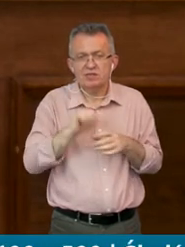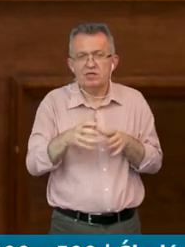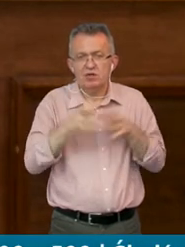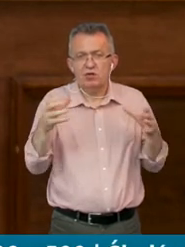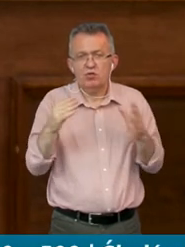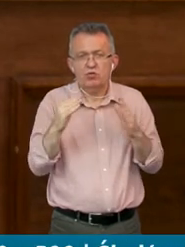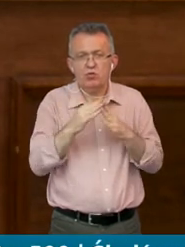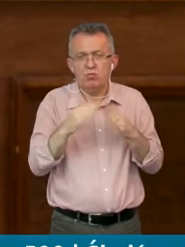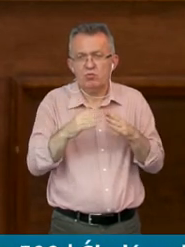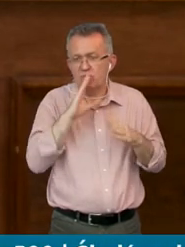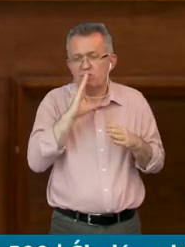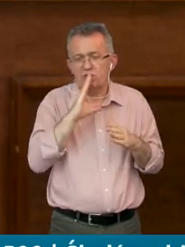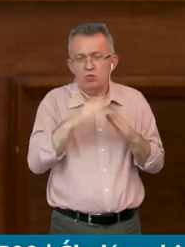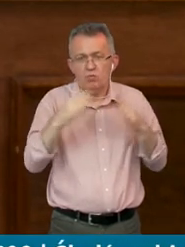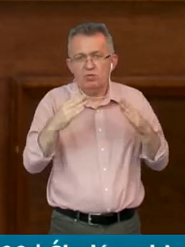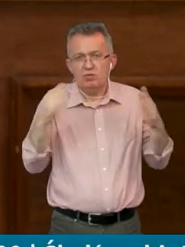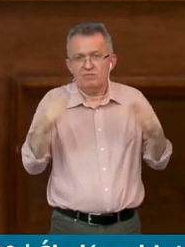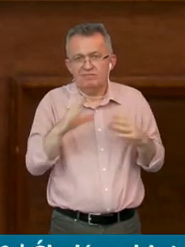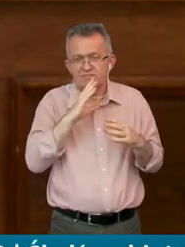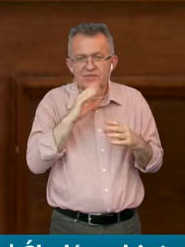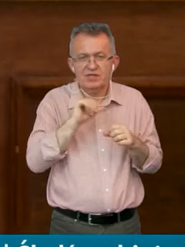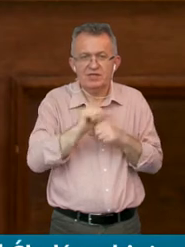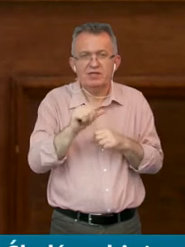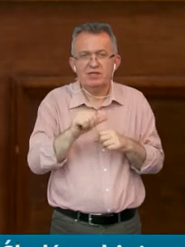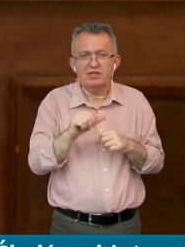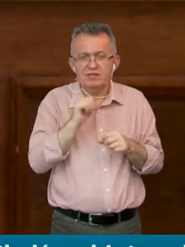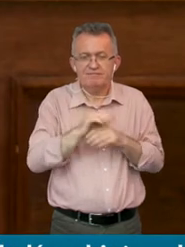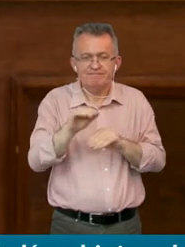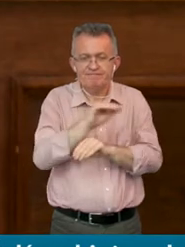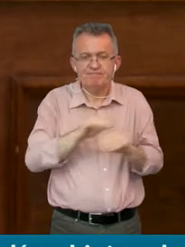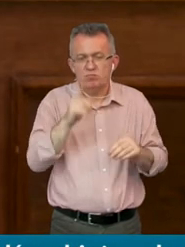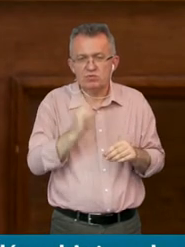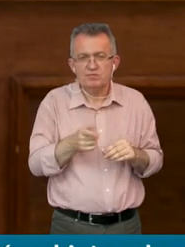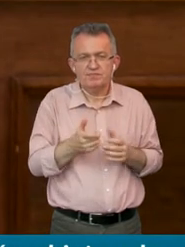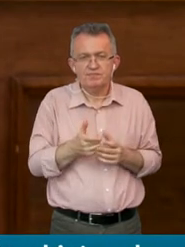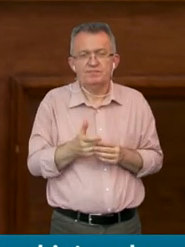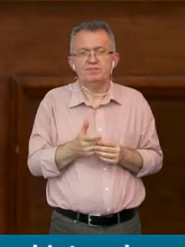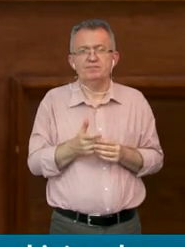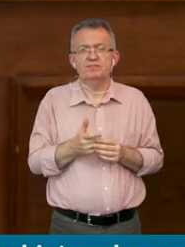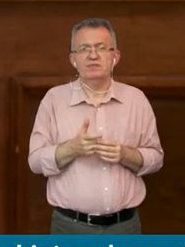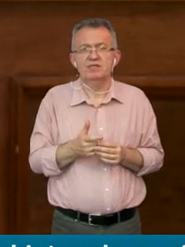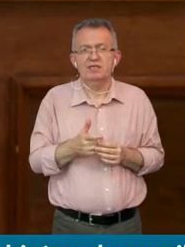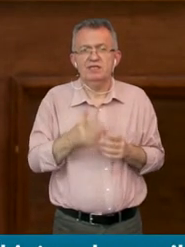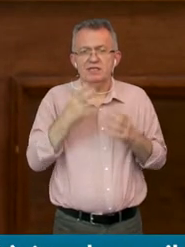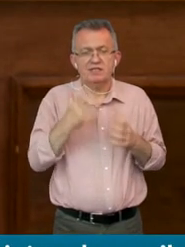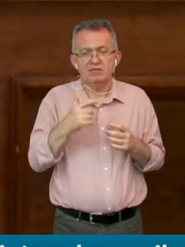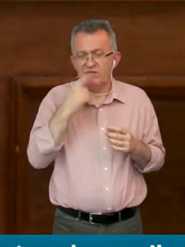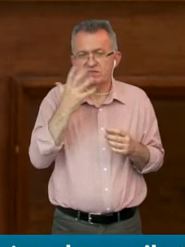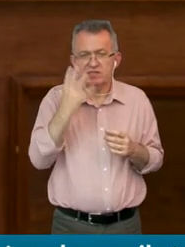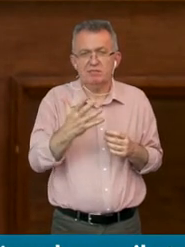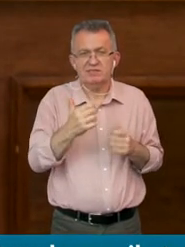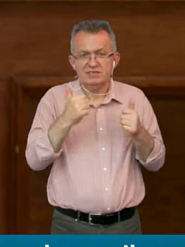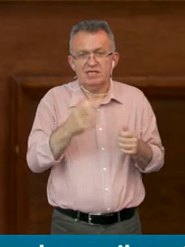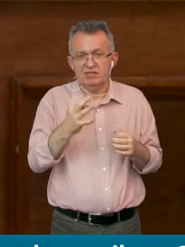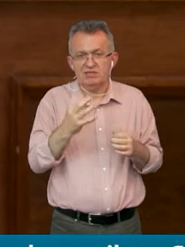dom podlega właściwie permanentnym modernizacjom. I oczywiście nie chcę straszyć, że ten stan, który